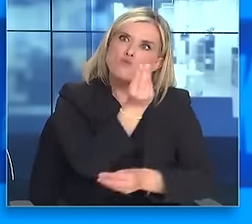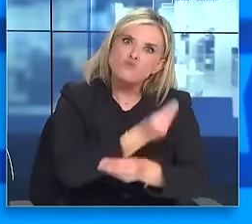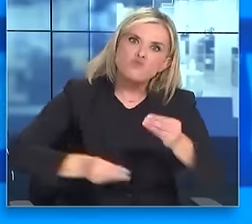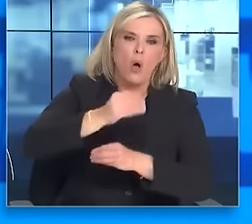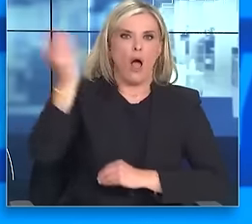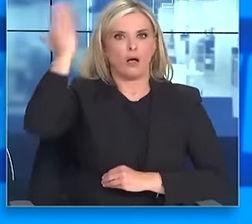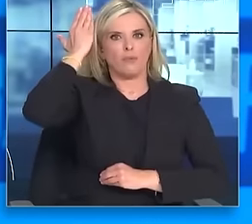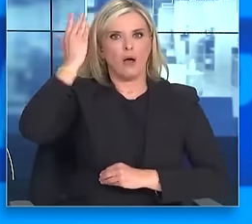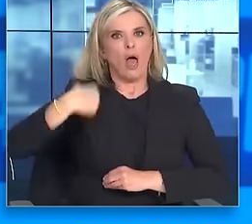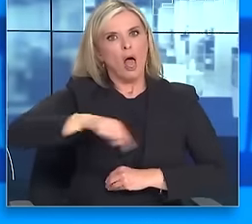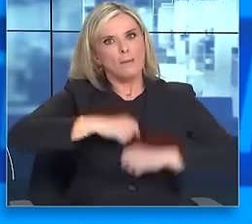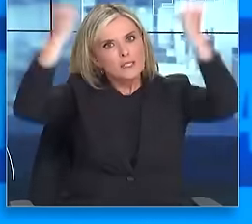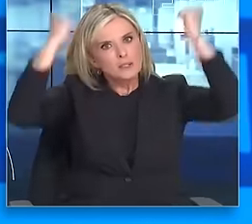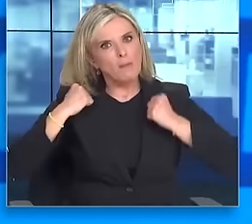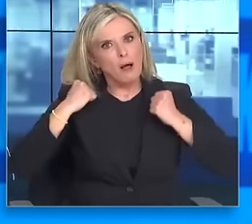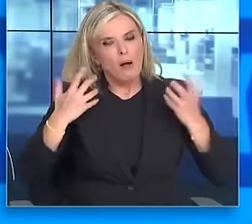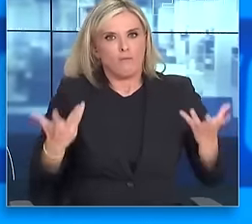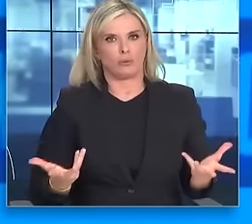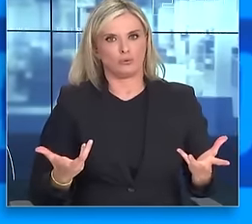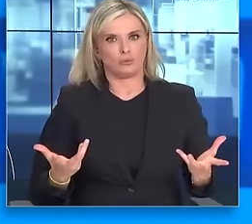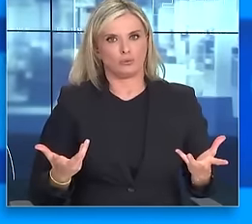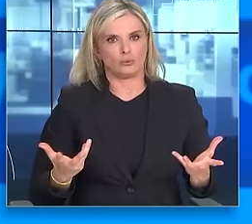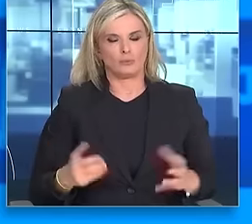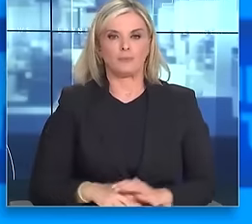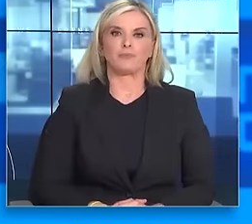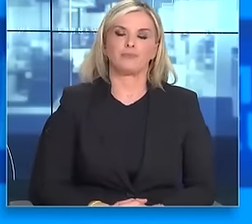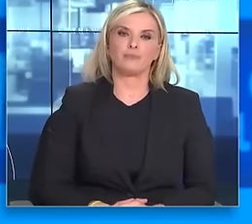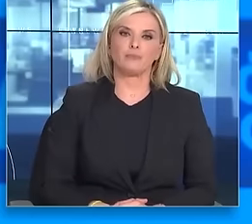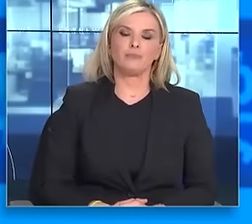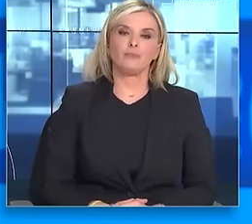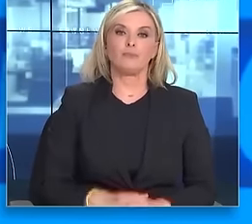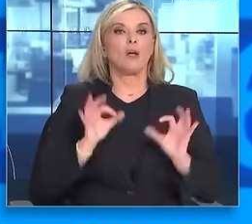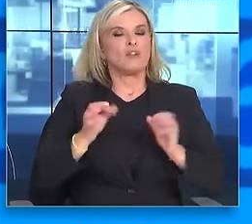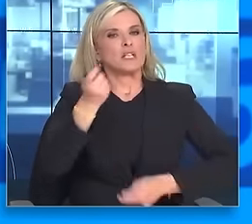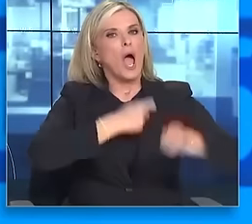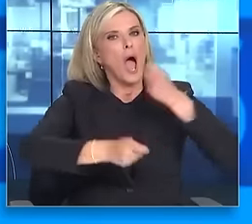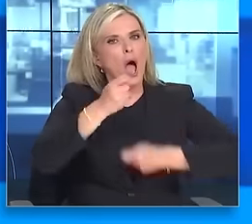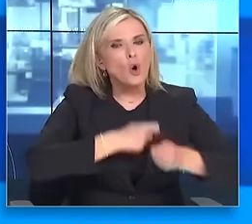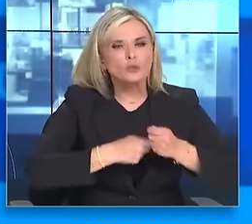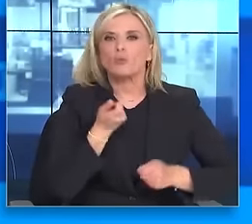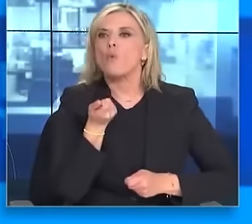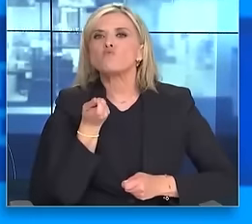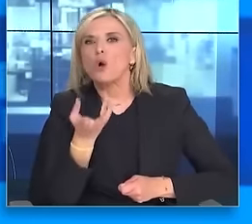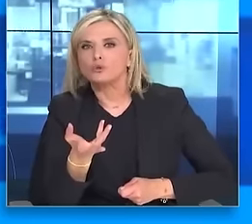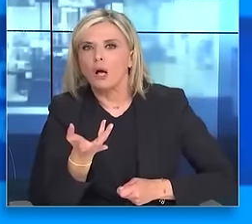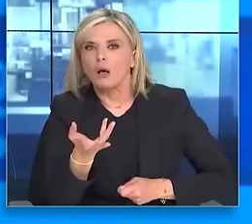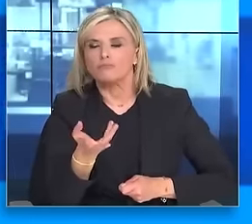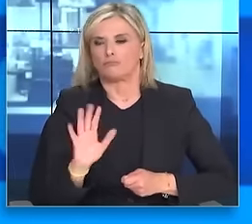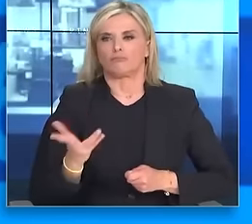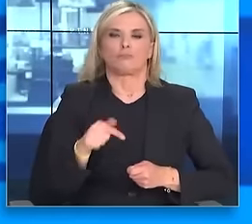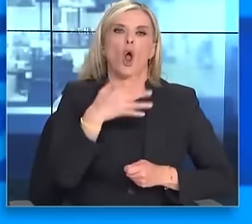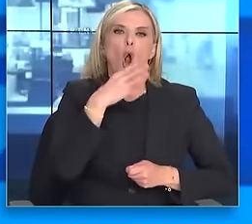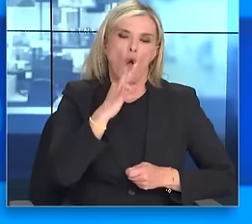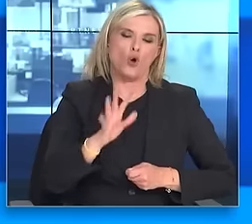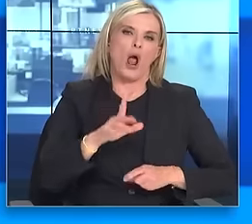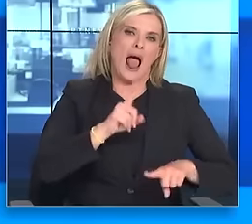δυνατότητα παρέμβασης. Τι εννοεί η αγορά είναι αυτή? Όταν έχουμε μεγάλες, τονίζω, μικρές αποκλήσεις μπορεί να έχει, αλλά πολύ συχνά έχουμε μεγάλες αποκλήσεις προϊόντων. Και αυτό δεν είναι